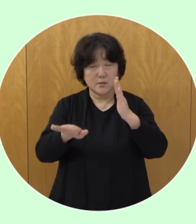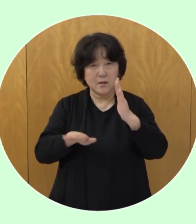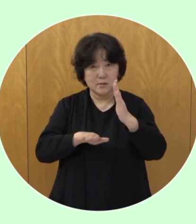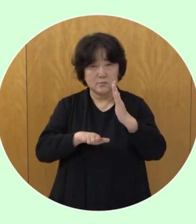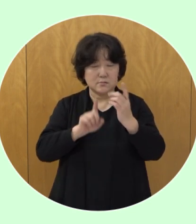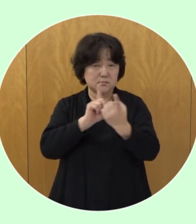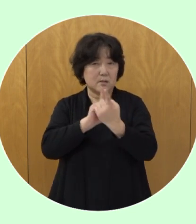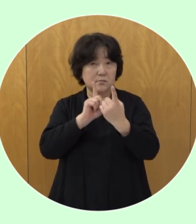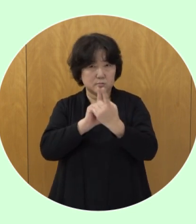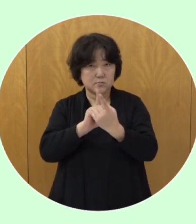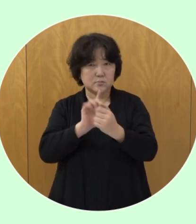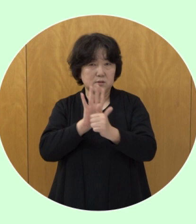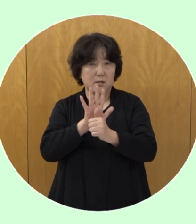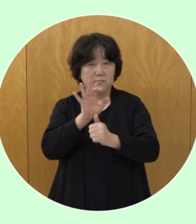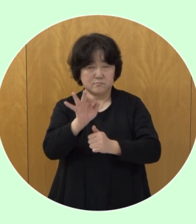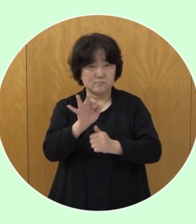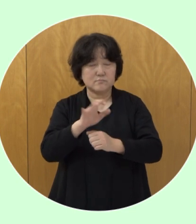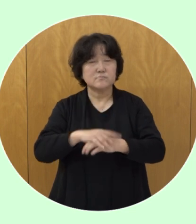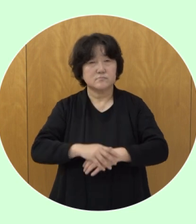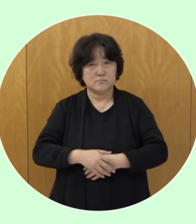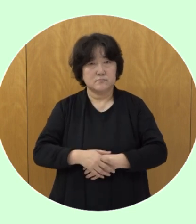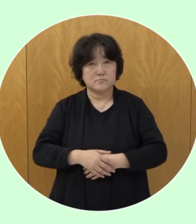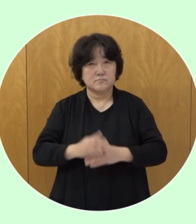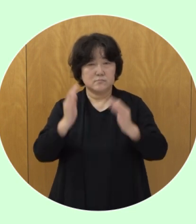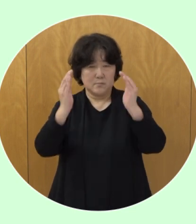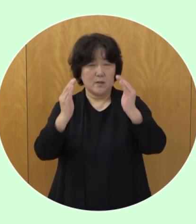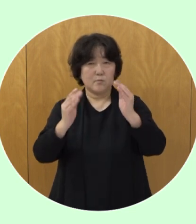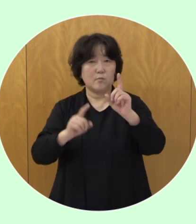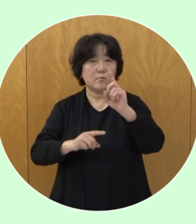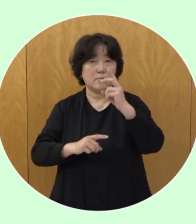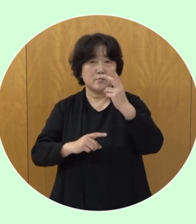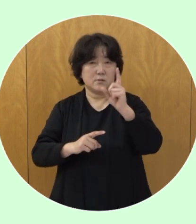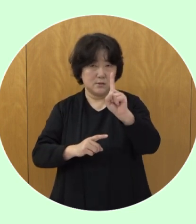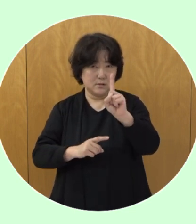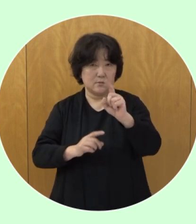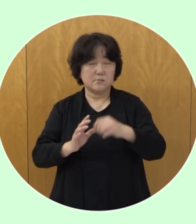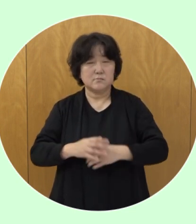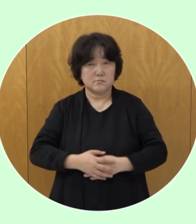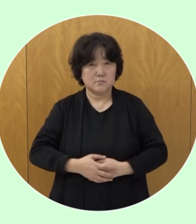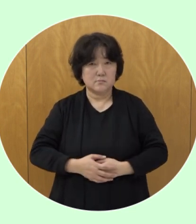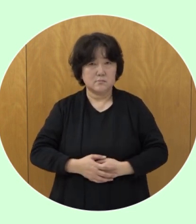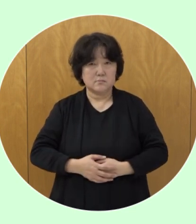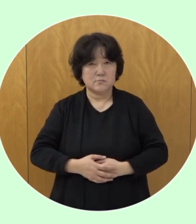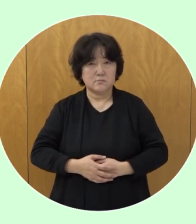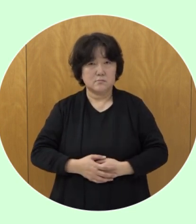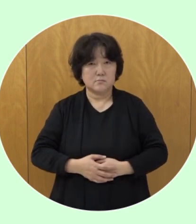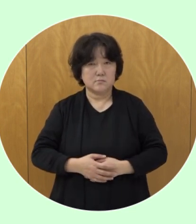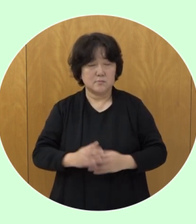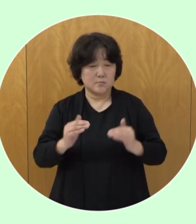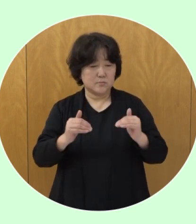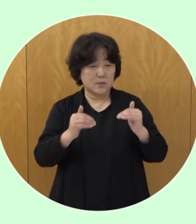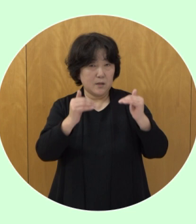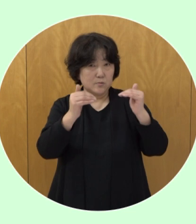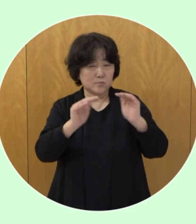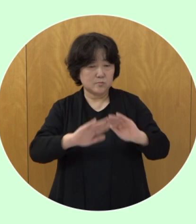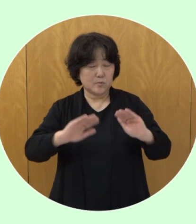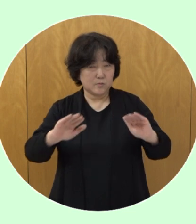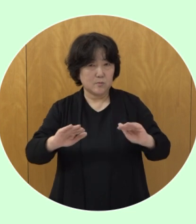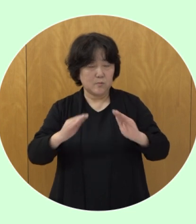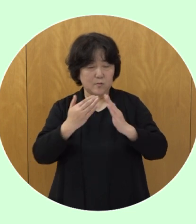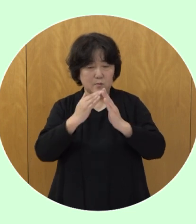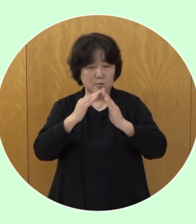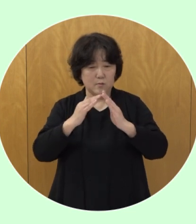ます。両括弧1は、発育期の子どもを養育する子育て世帯に対